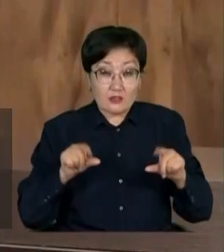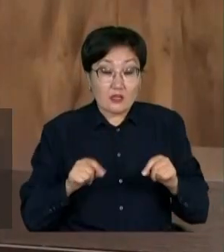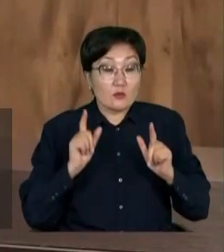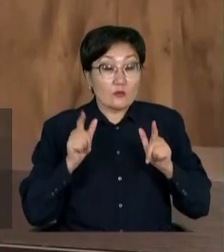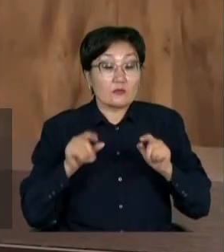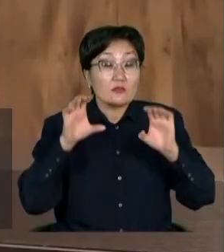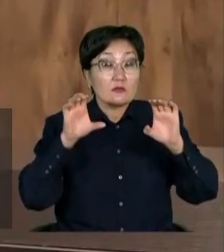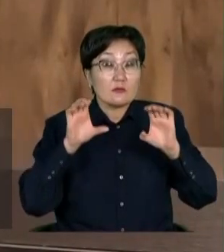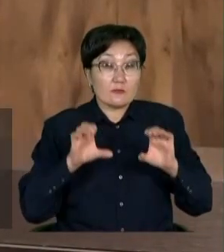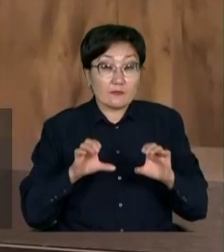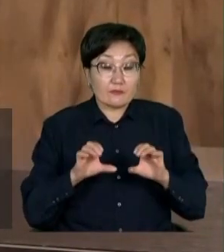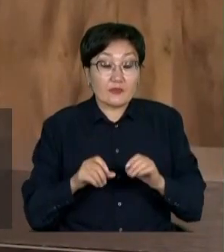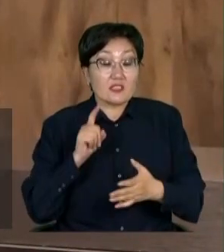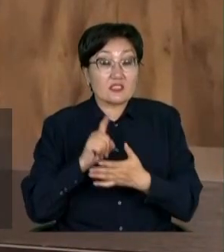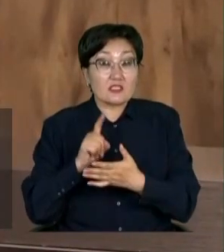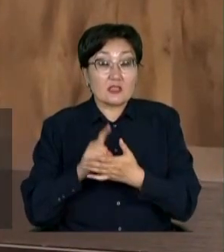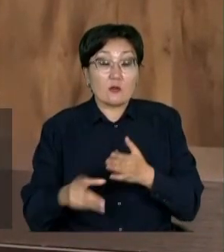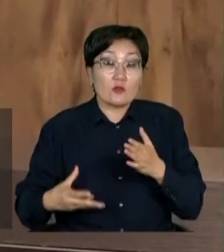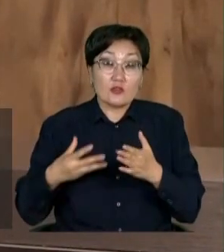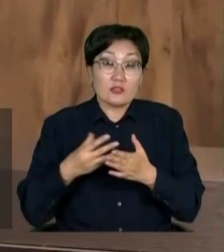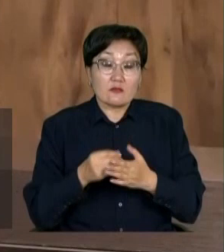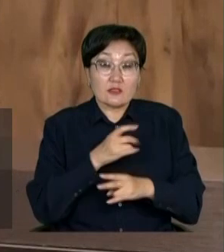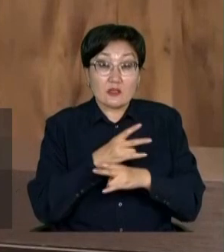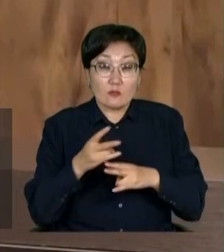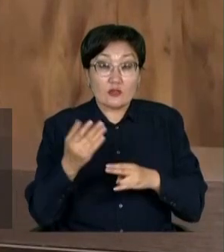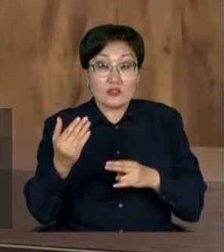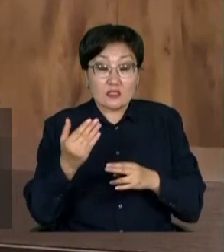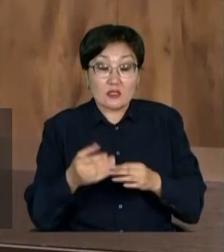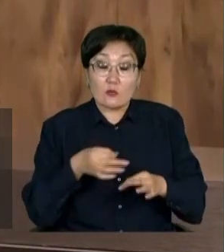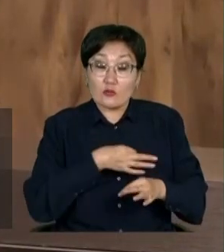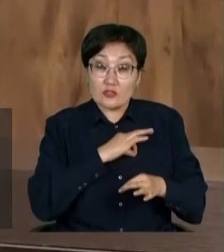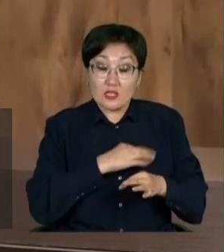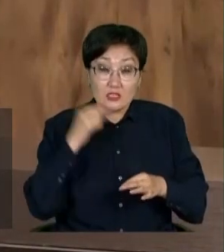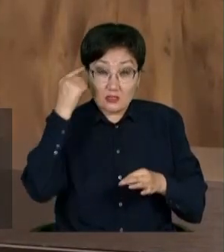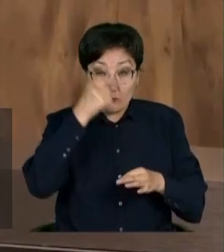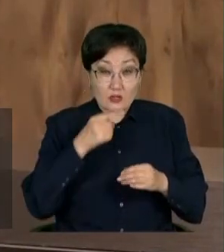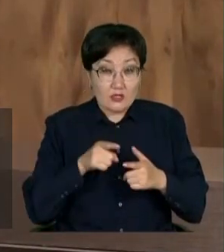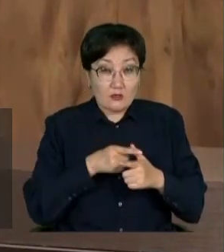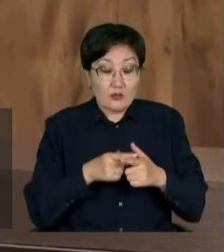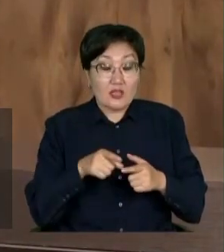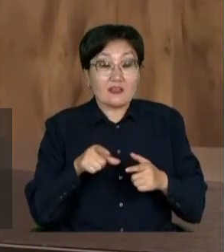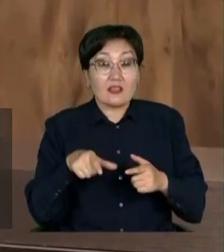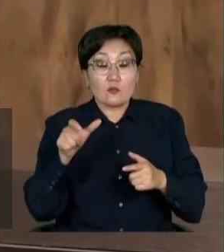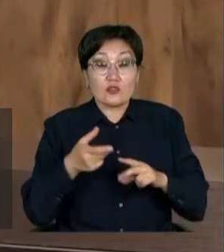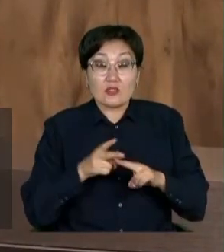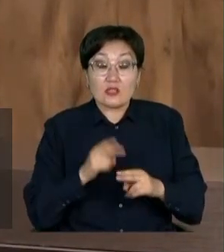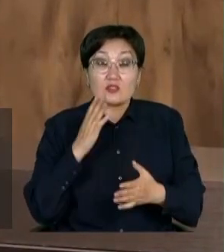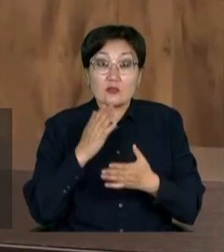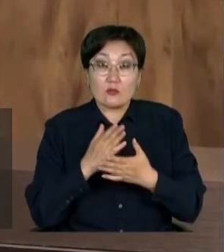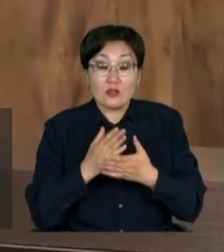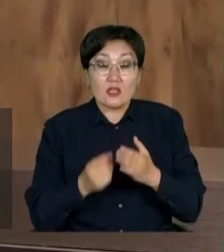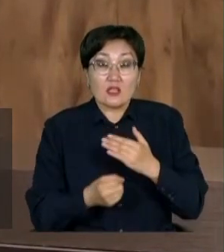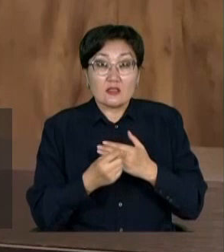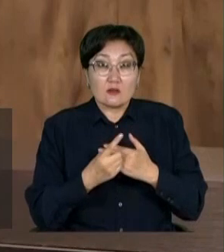Согласно законодательству, обязанность возмещения вреда возлагается на юридическое лицо или на гражданина, которые владеют